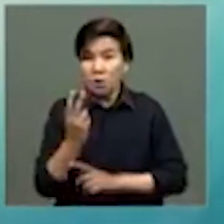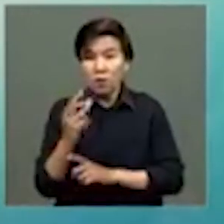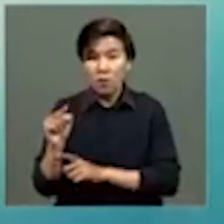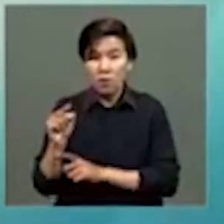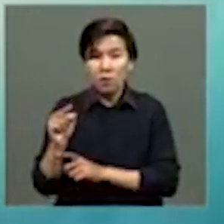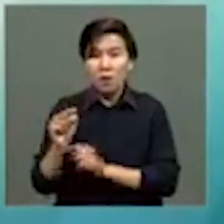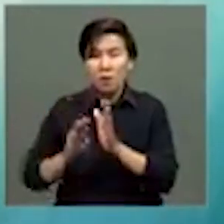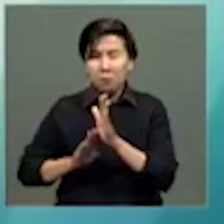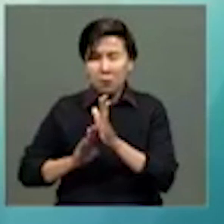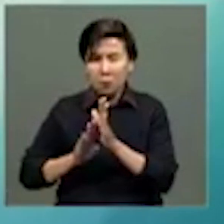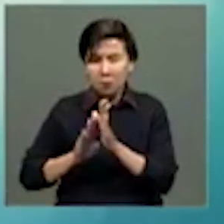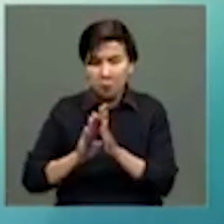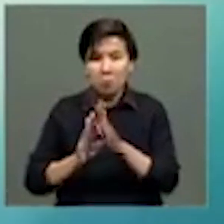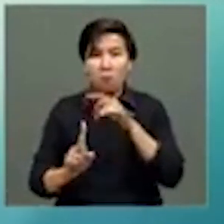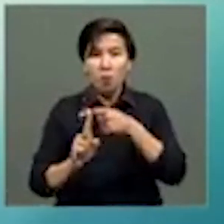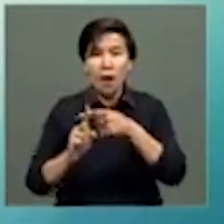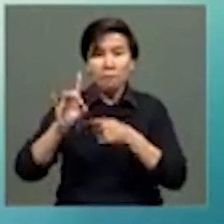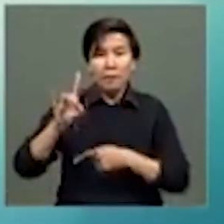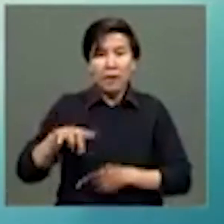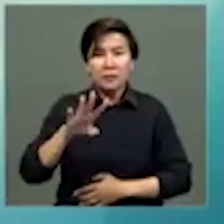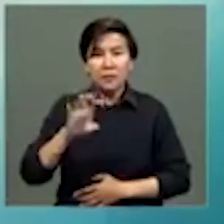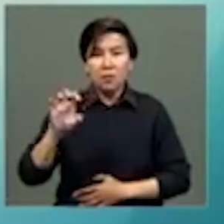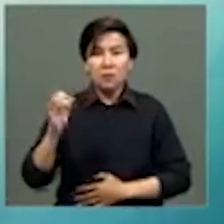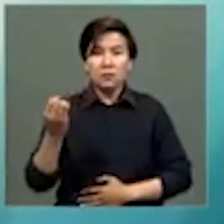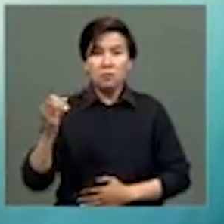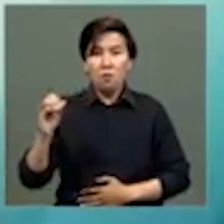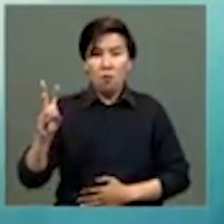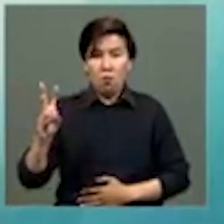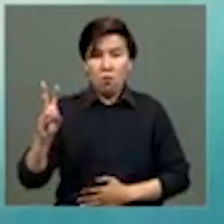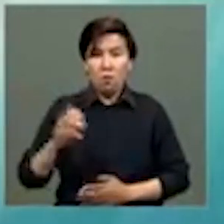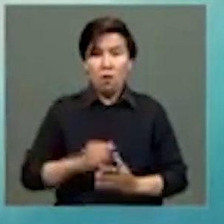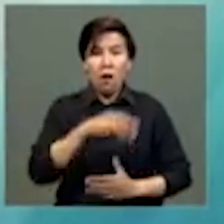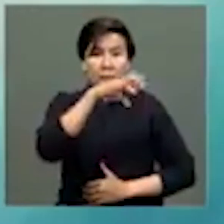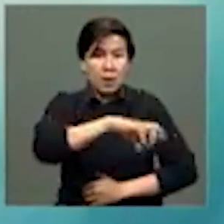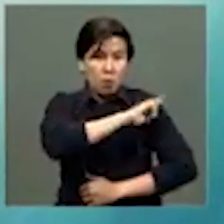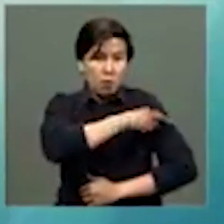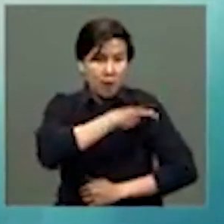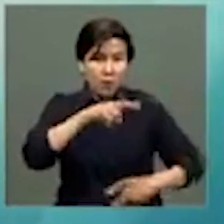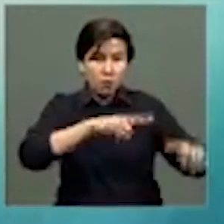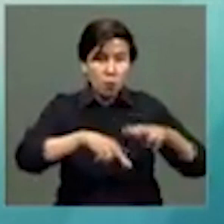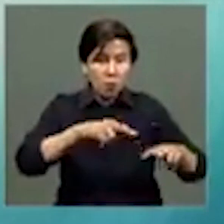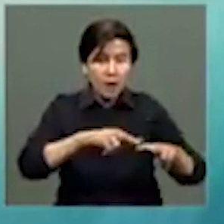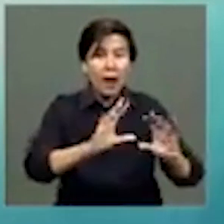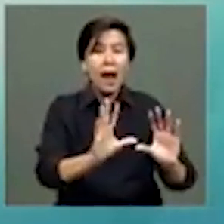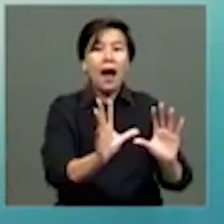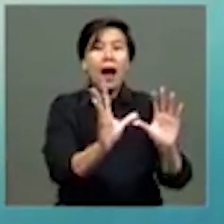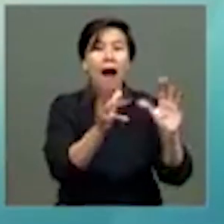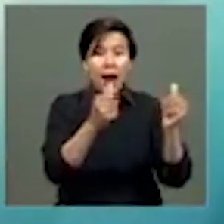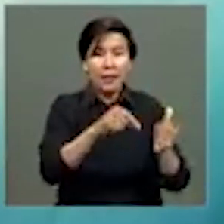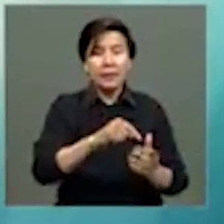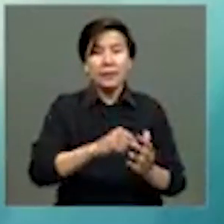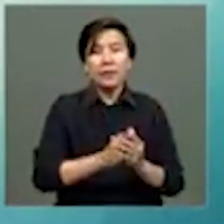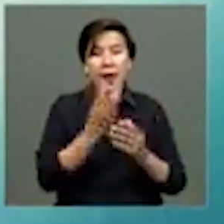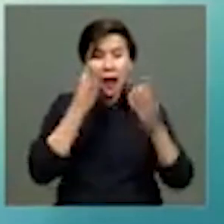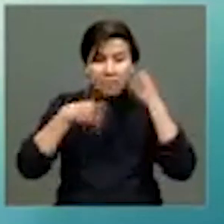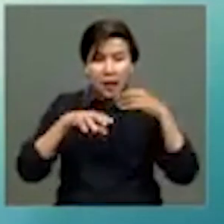ที่ 8,416 รายนะคะแล้วก็จำนวนผู้ที่หายป่วยแล้วตอนนี้ 5,681 รายแ